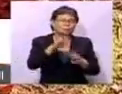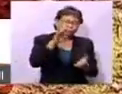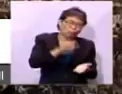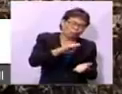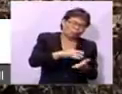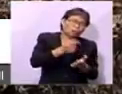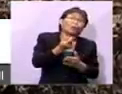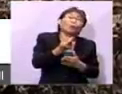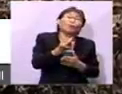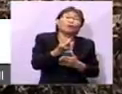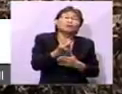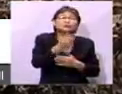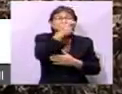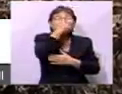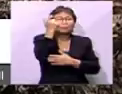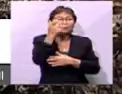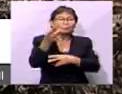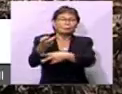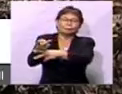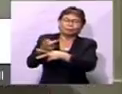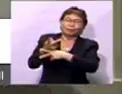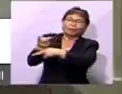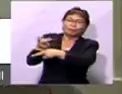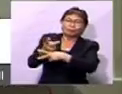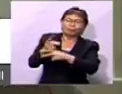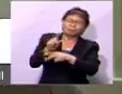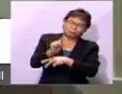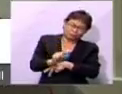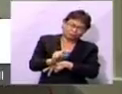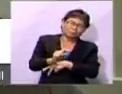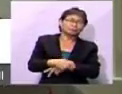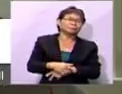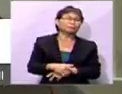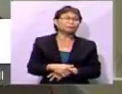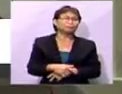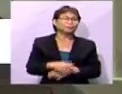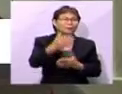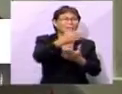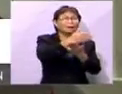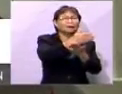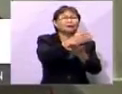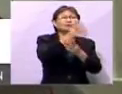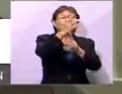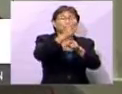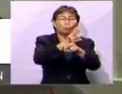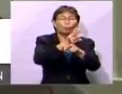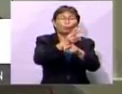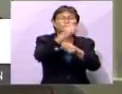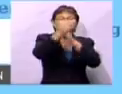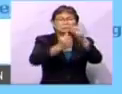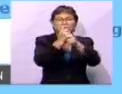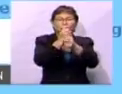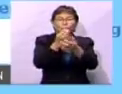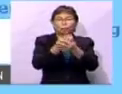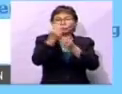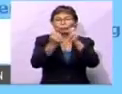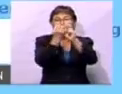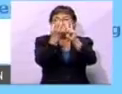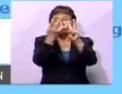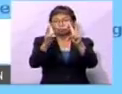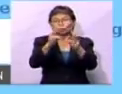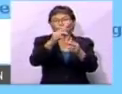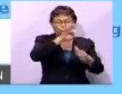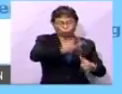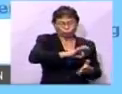pengurangan kos keuangan susulan pinjaman yang lebih rendah. Bagi separuh pertama tahun keuangan 2017, keuntungan